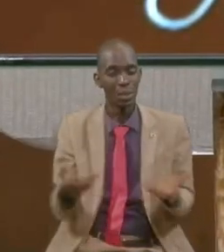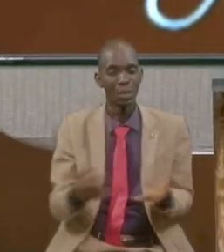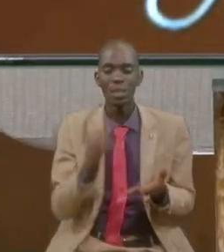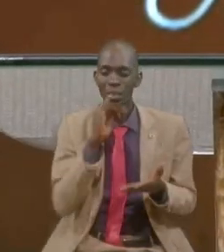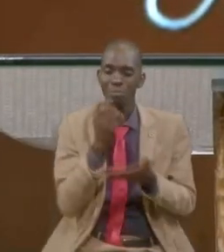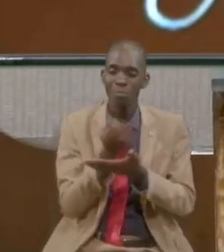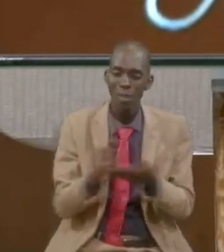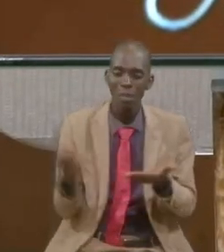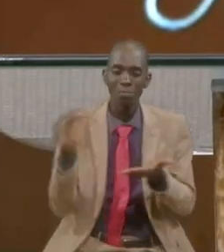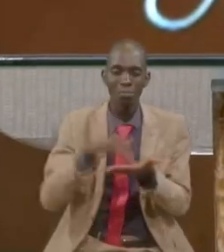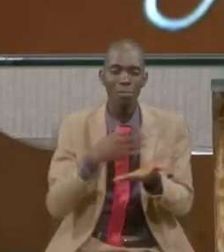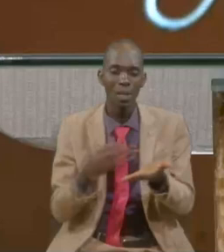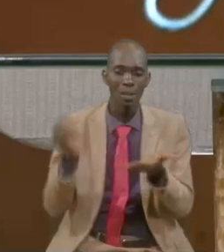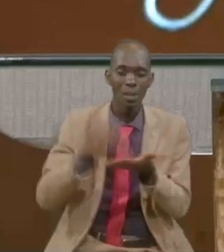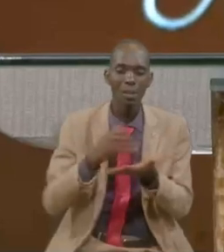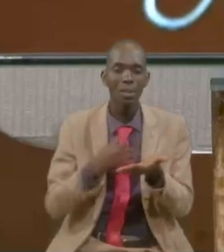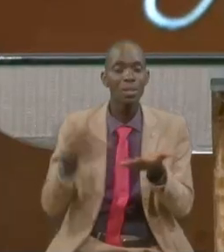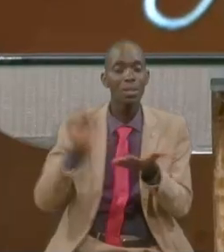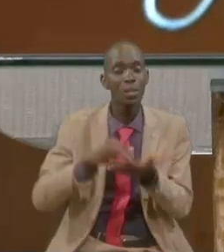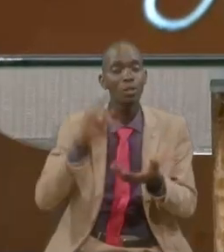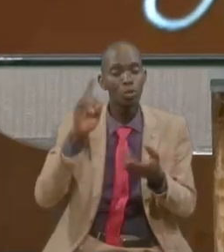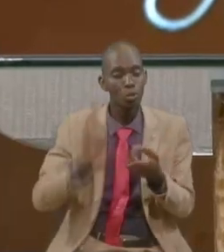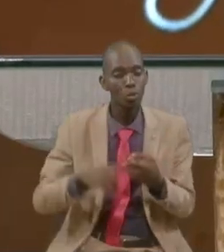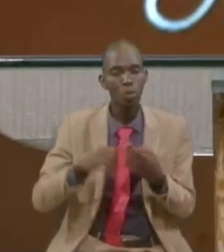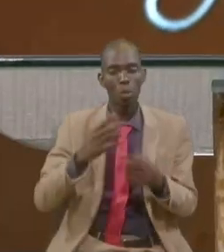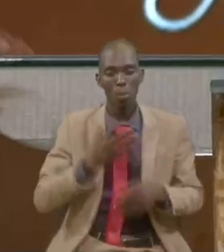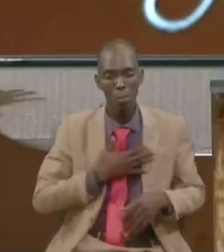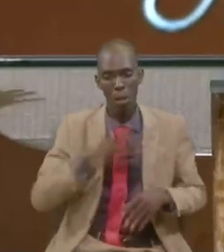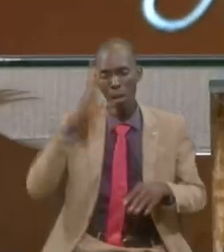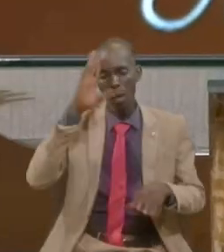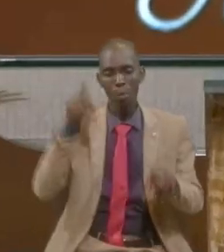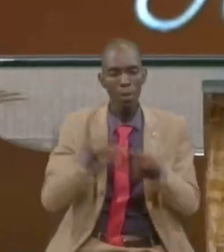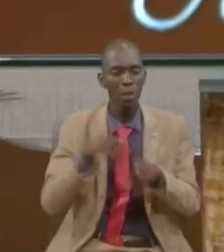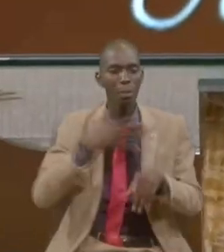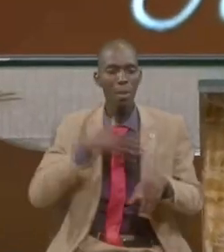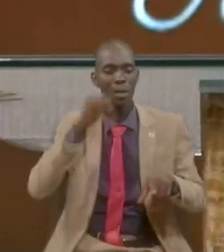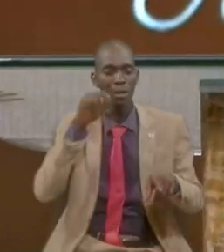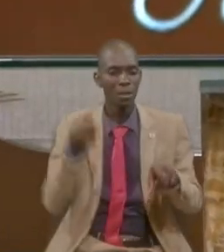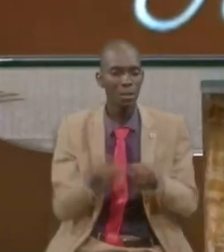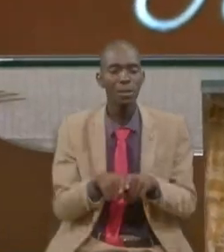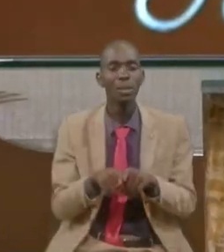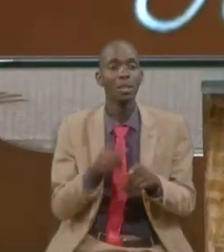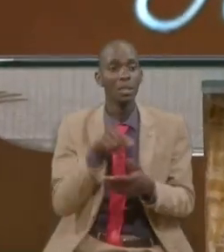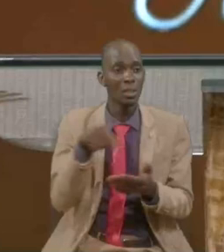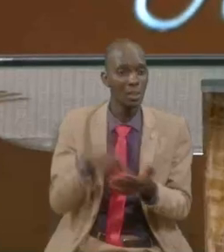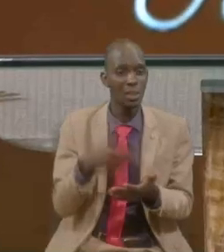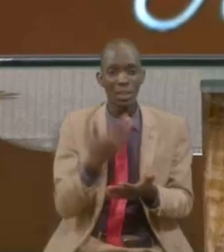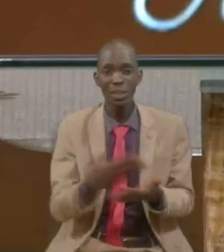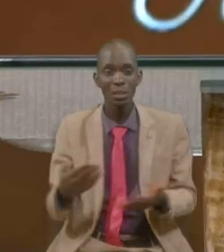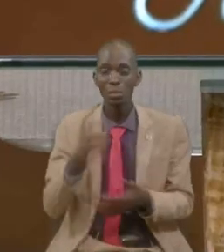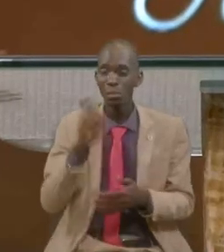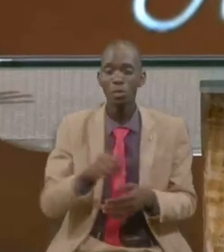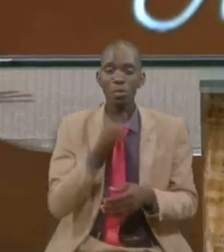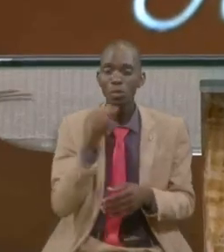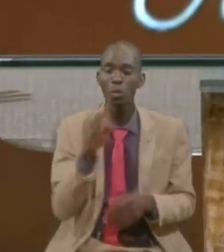frères. Il écrivait aux frères dans chaque chapitre, il dit, mes frères, qu'il en